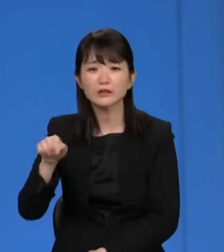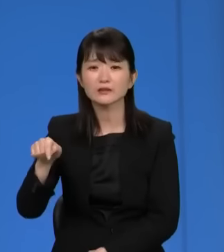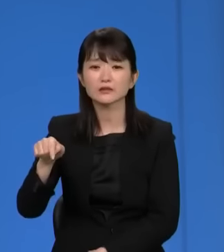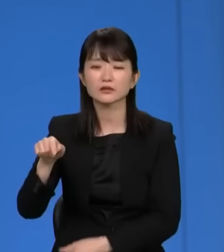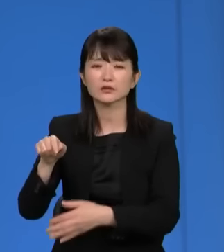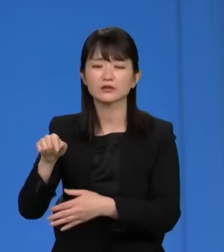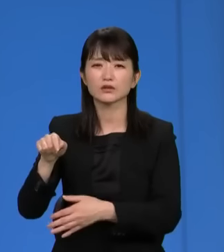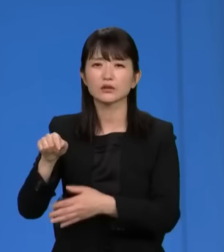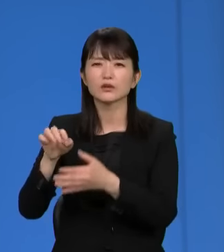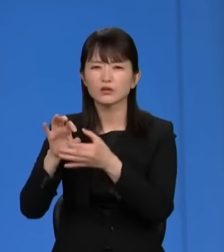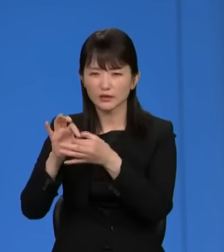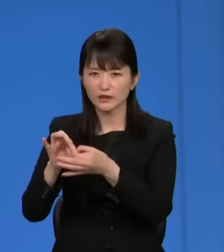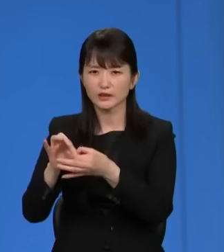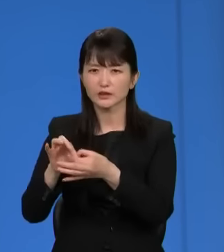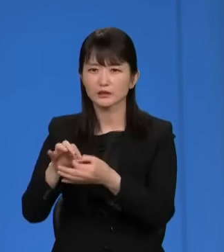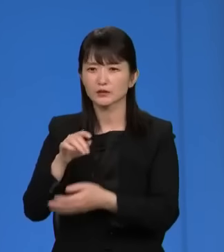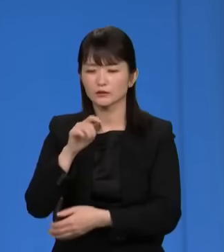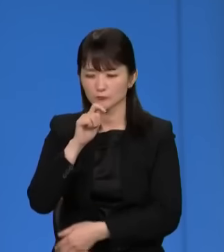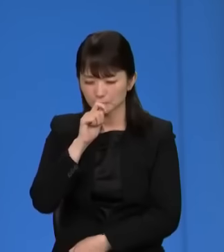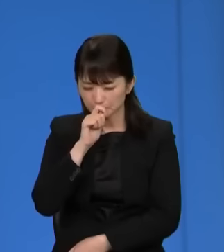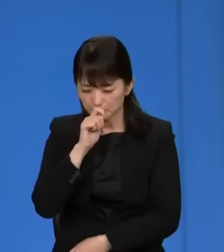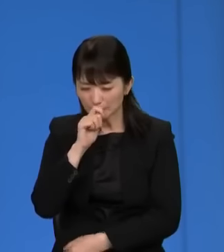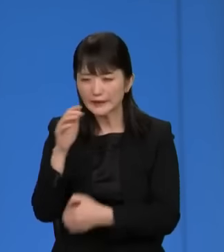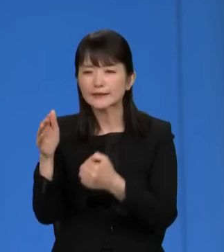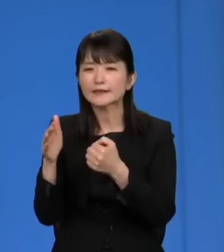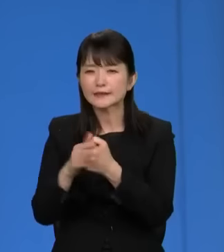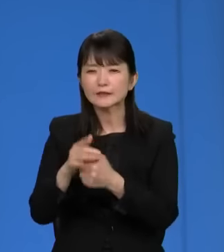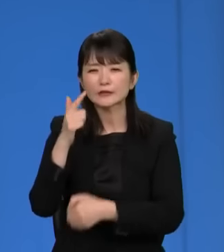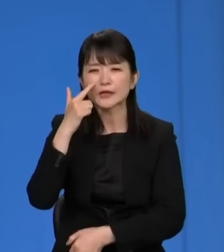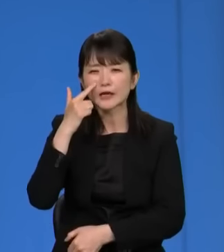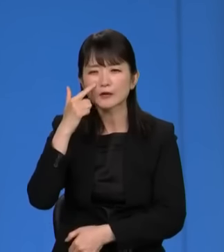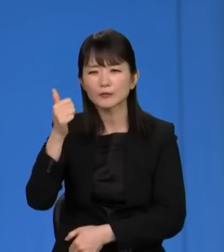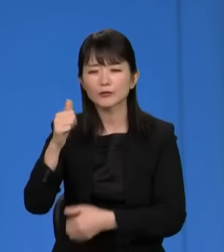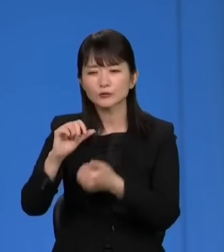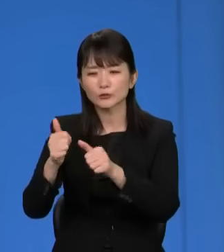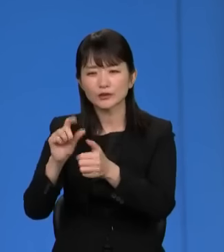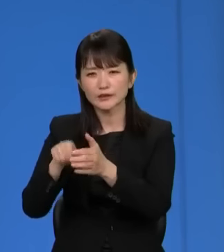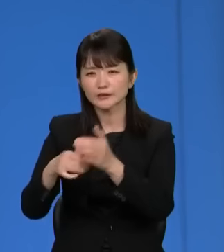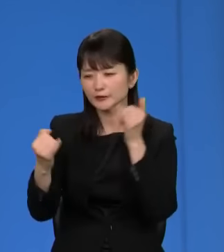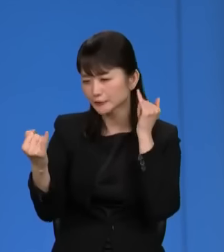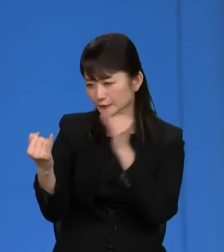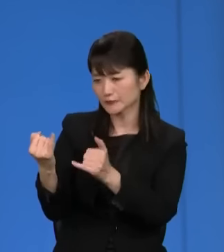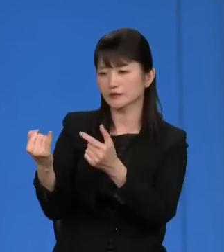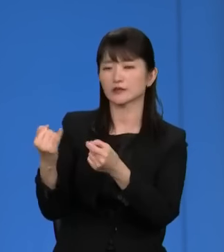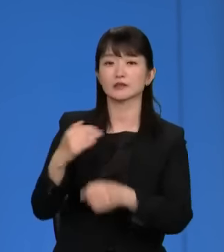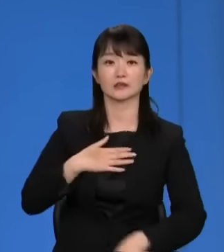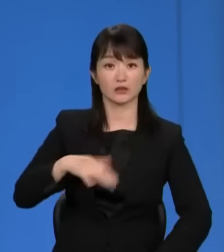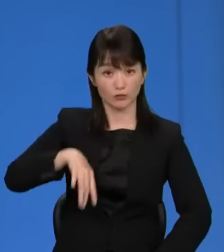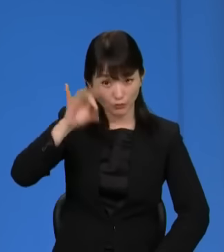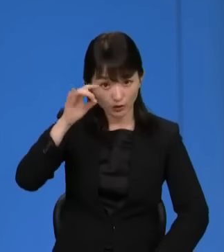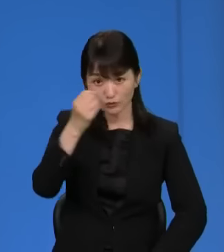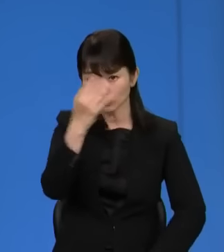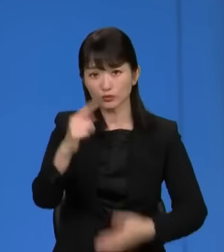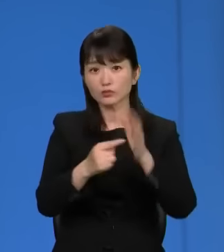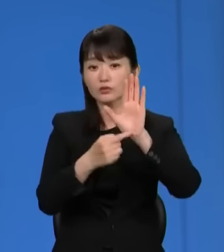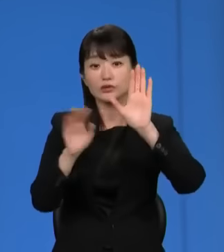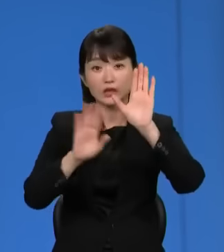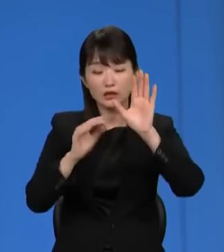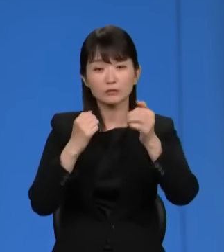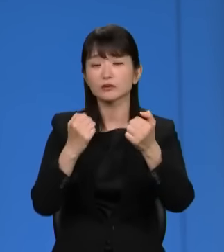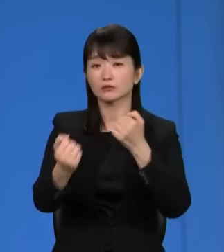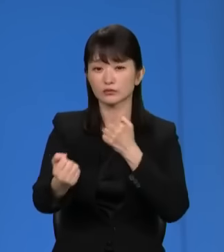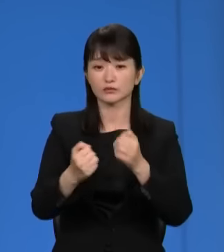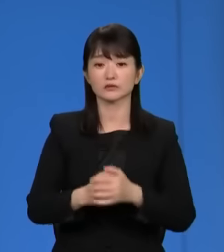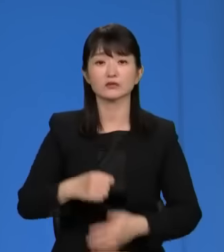무거움 때문에 전화를 뭐 시부상 때도 전화 주셨을 것 같은데 제가 먼저 언론에 이렇게 공개적으로 얘기하지 않았음에도